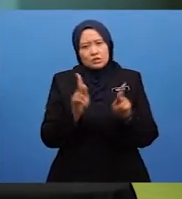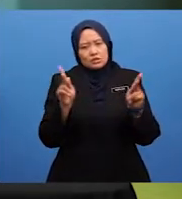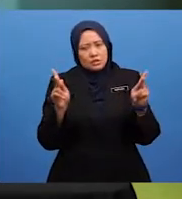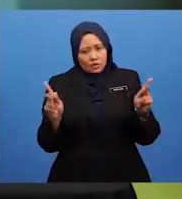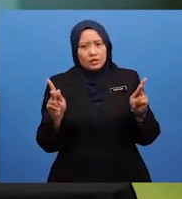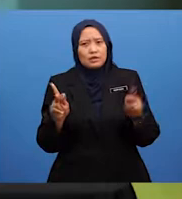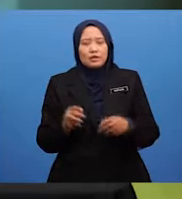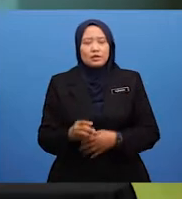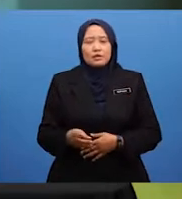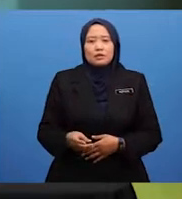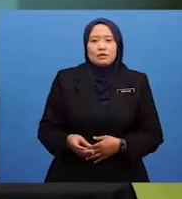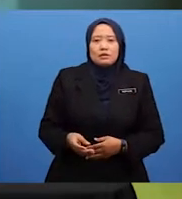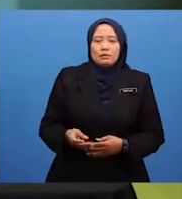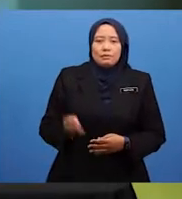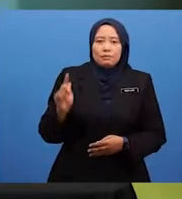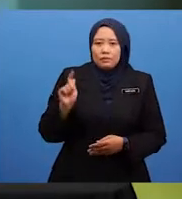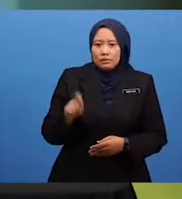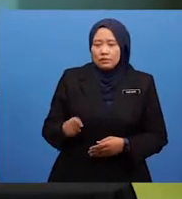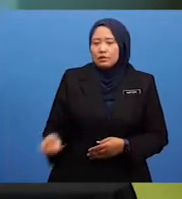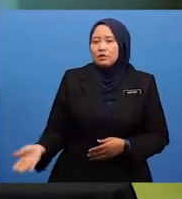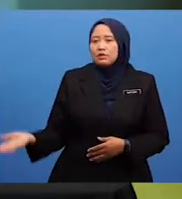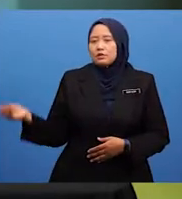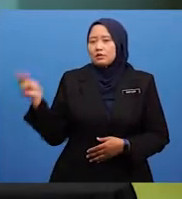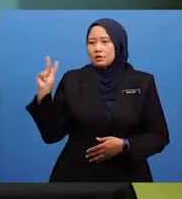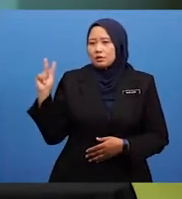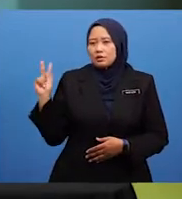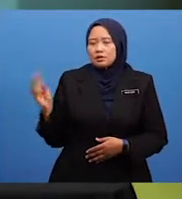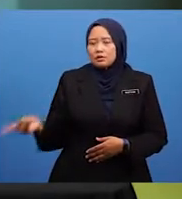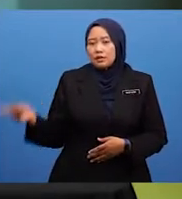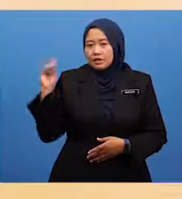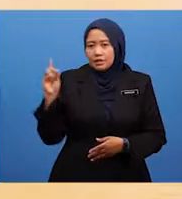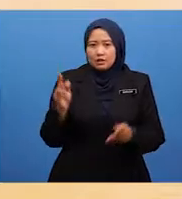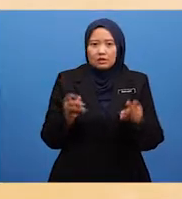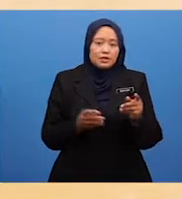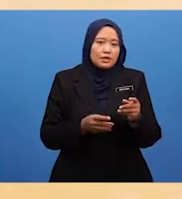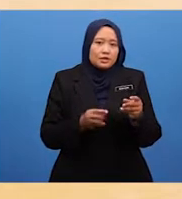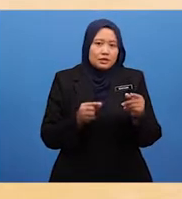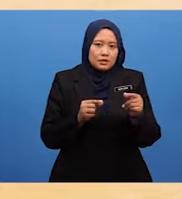memerlukan daya geseran untuk memberhentikan kereta cikgu itu.